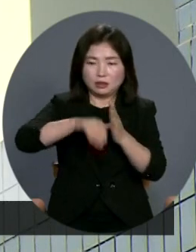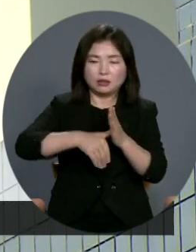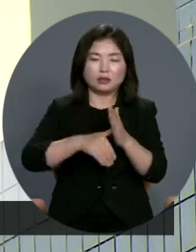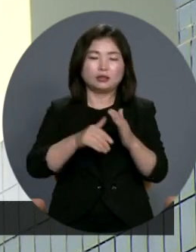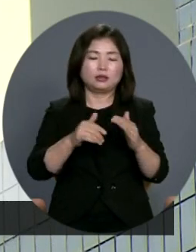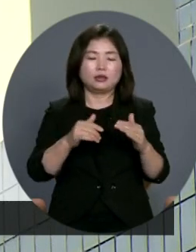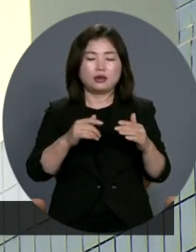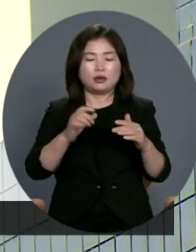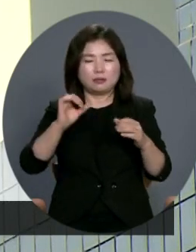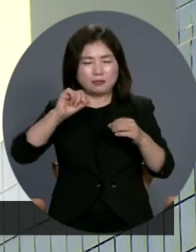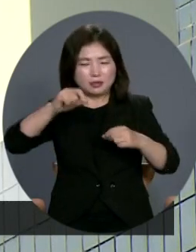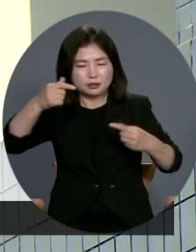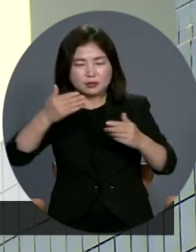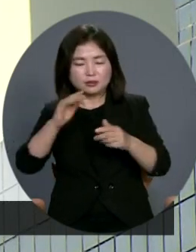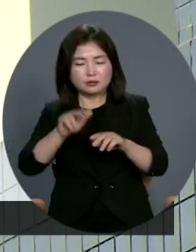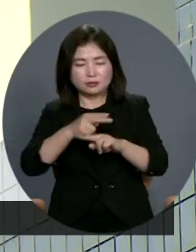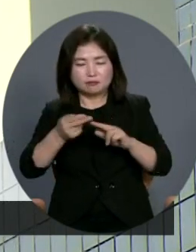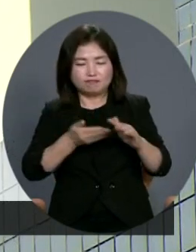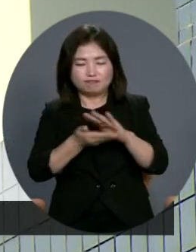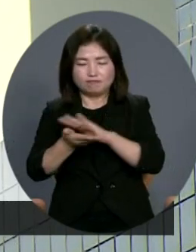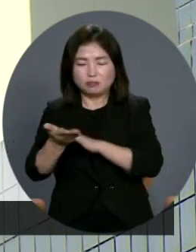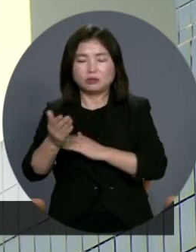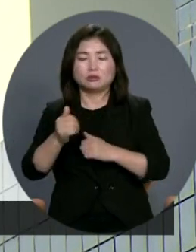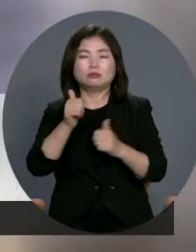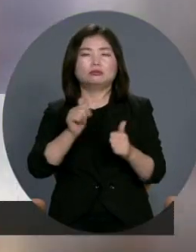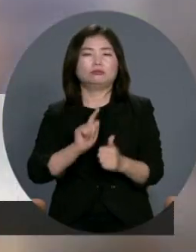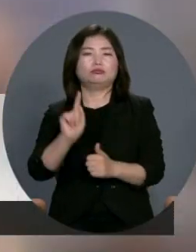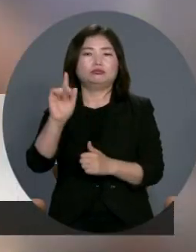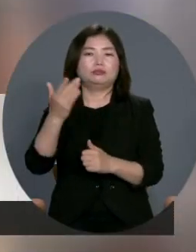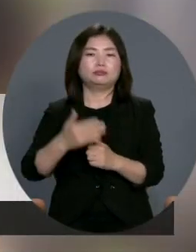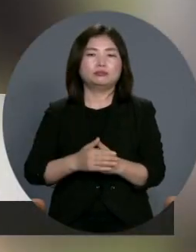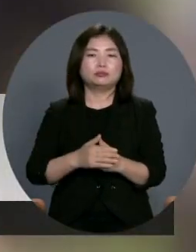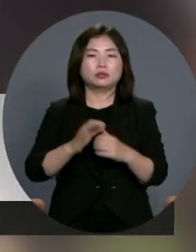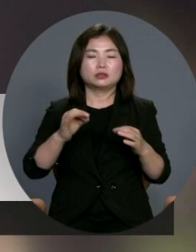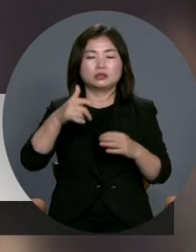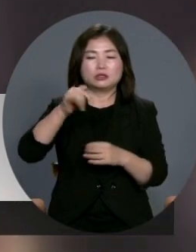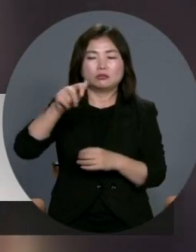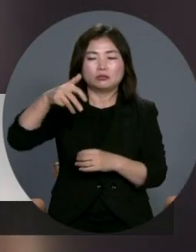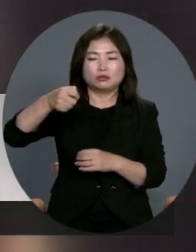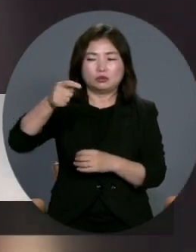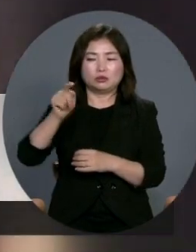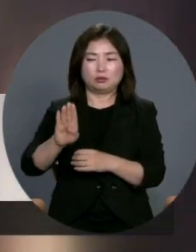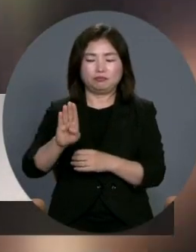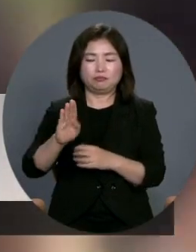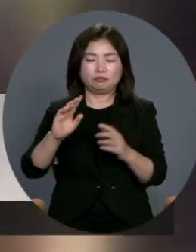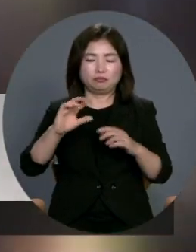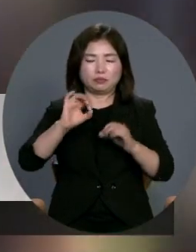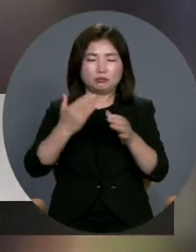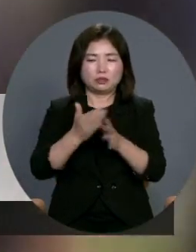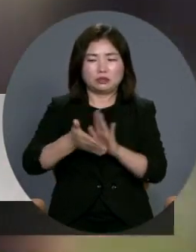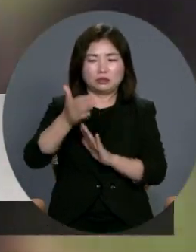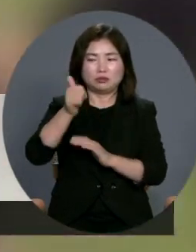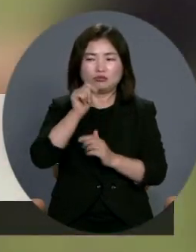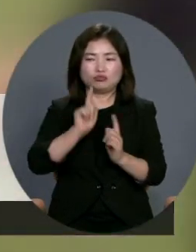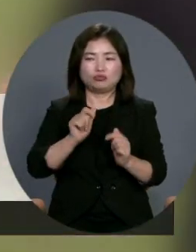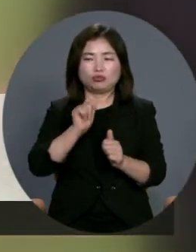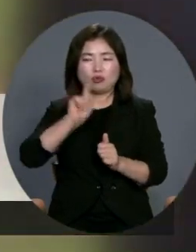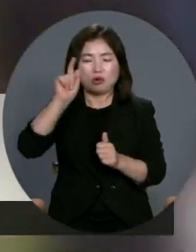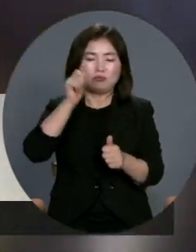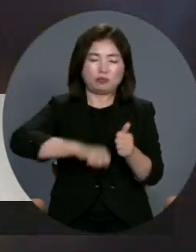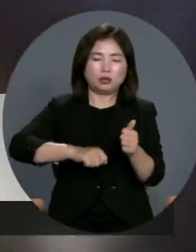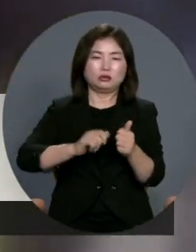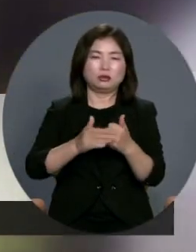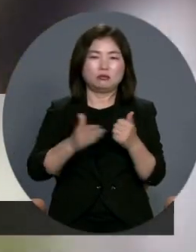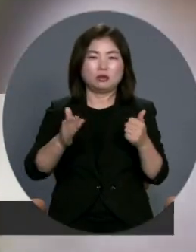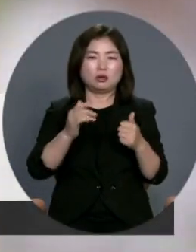주민들에게 명절 선물을 전달한 혐의로 기소했습니다 또한 김충섭 김천시장을 구속 기소함에 따라 시장 자격이